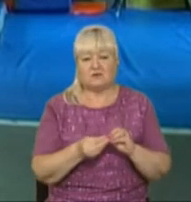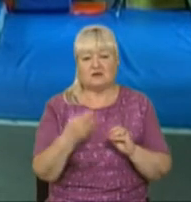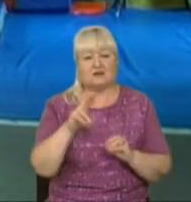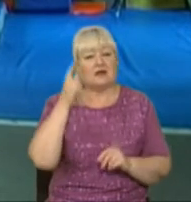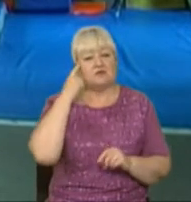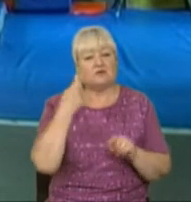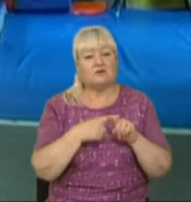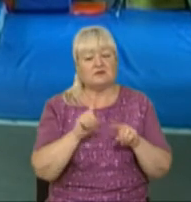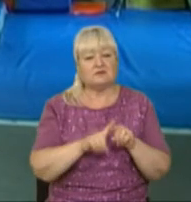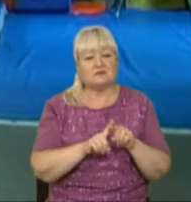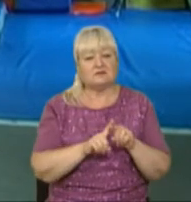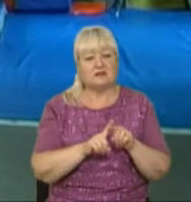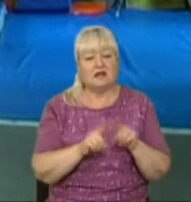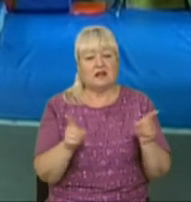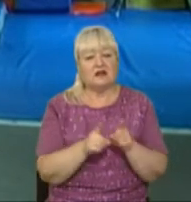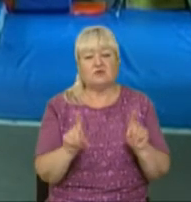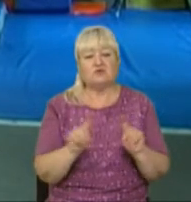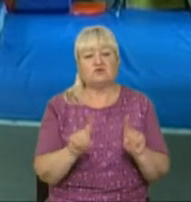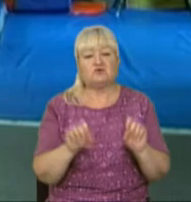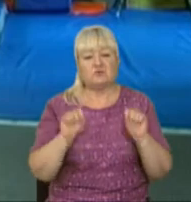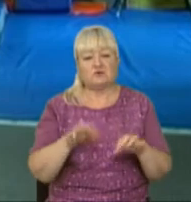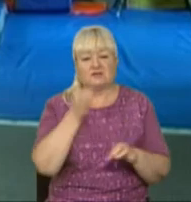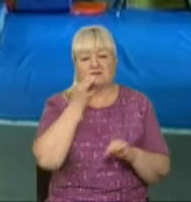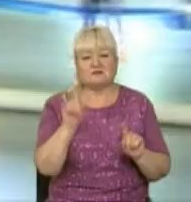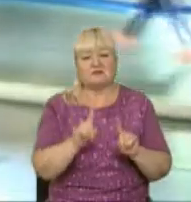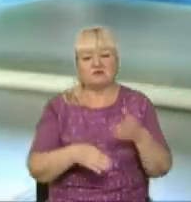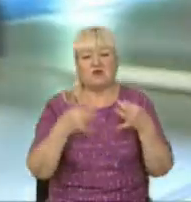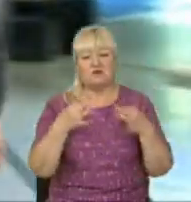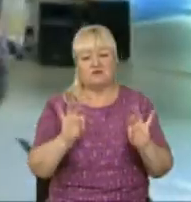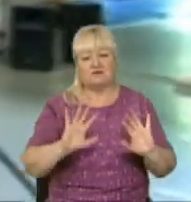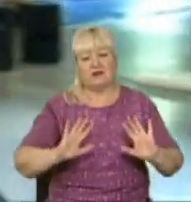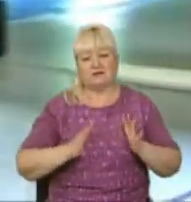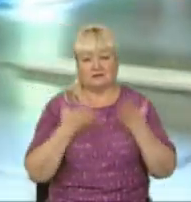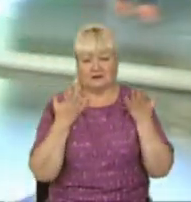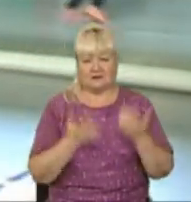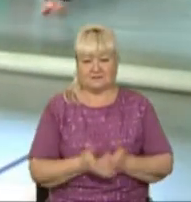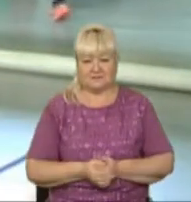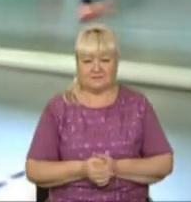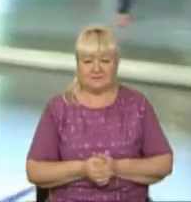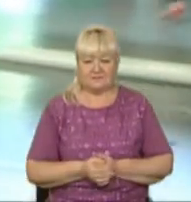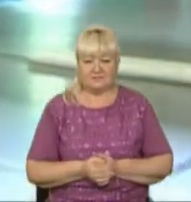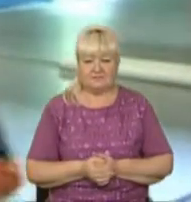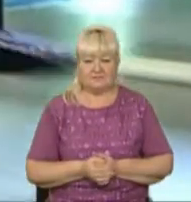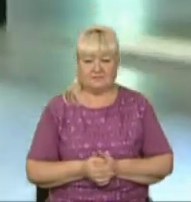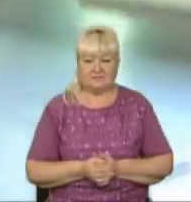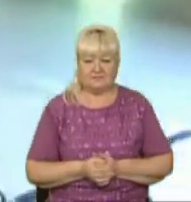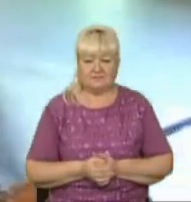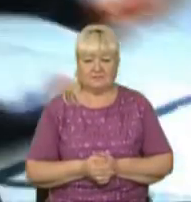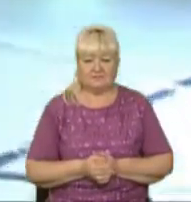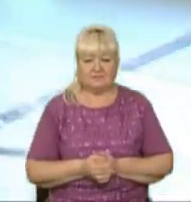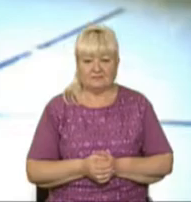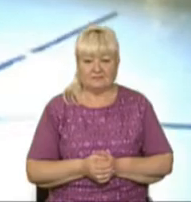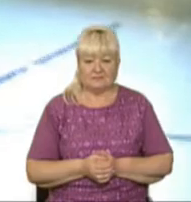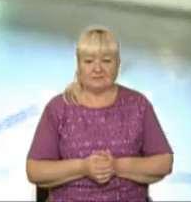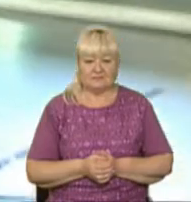це лаконічно, що можна сказати, що дозволяє надихатися. Чоловіча сльоза, ти не проти, я